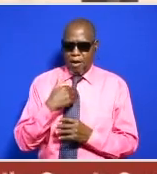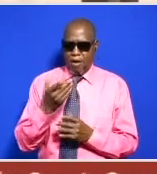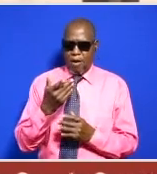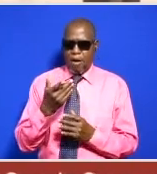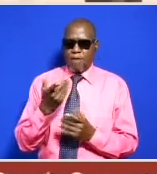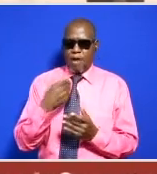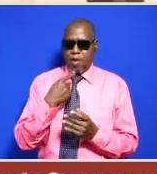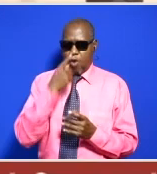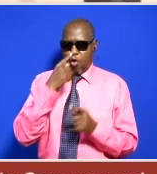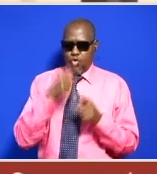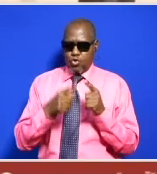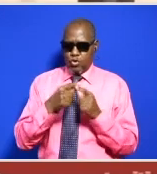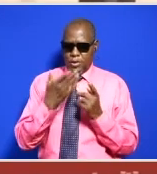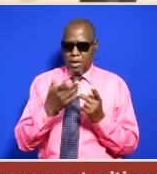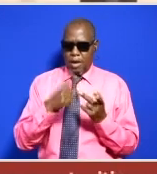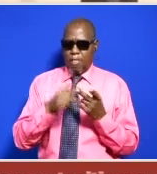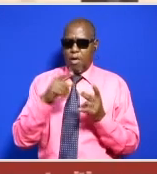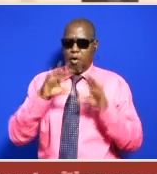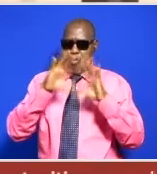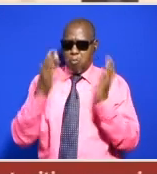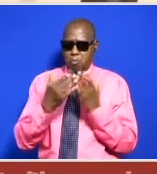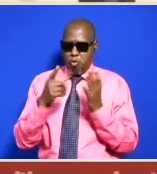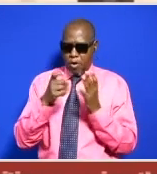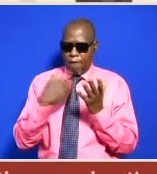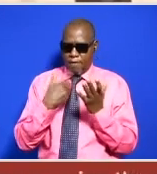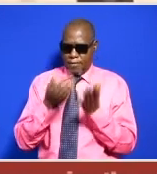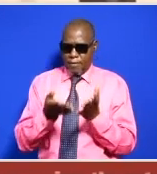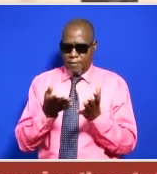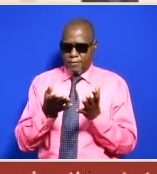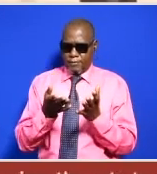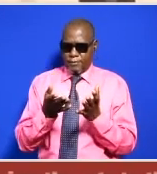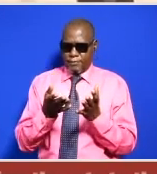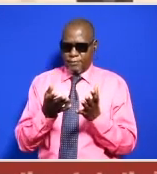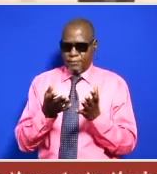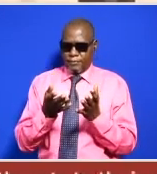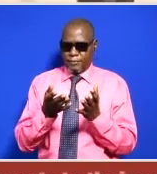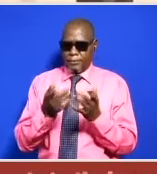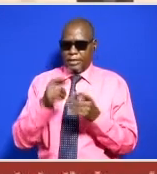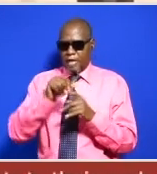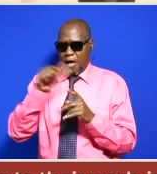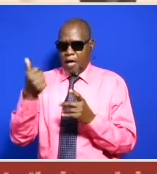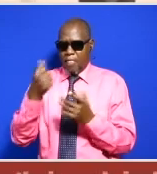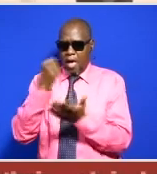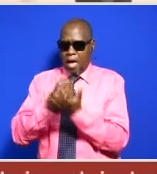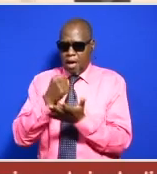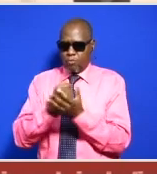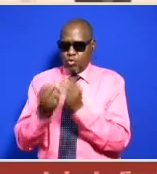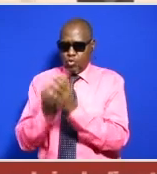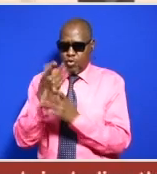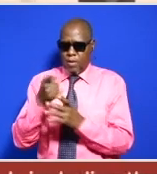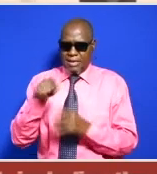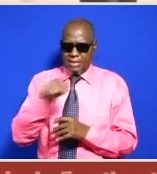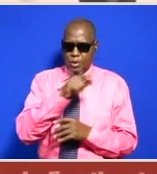hapa. Tuko na boga. Tuko na mambo mengine. Kuna wengine nilisikia wanakuza herbs which are very good.